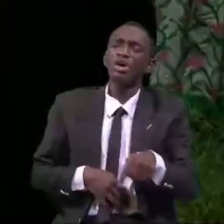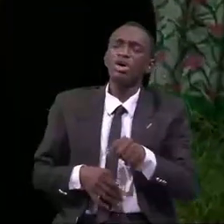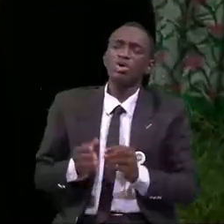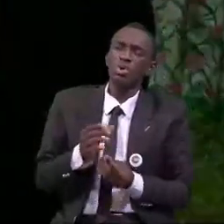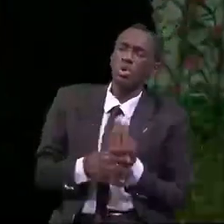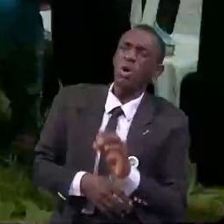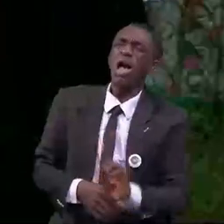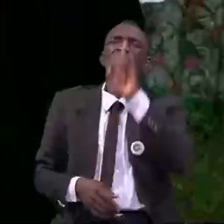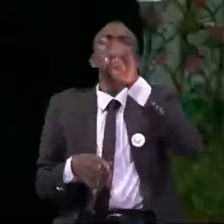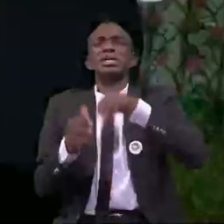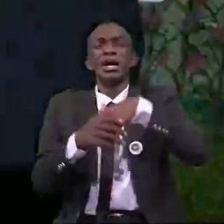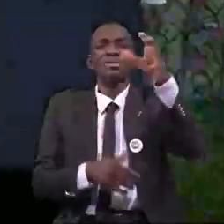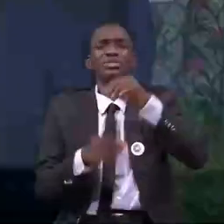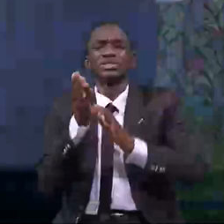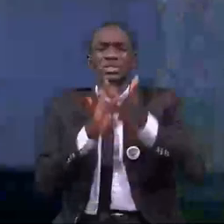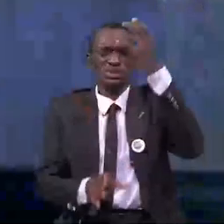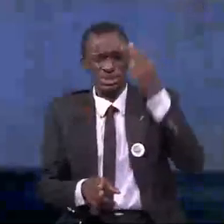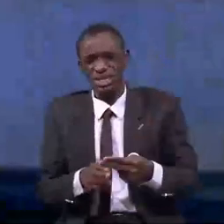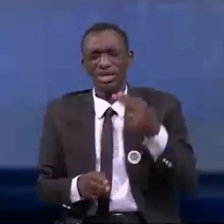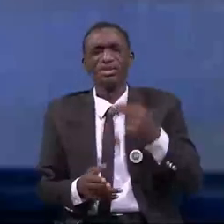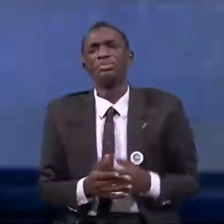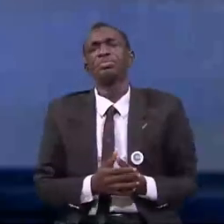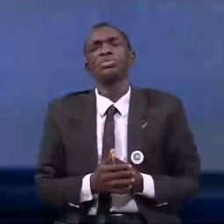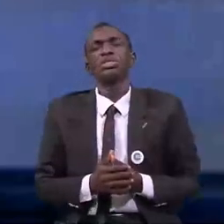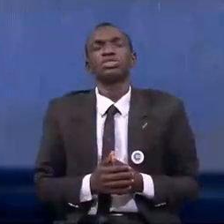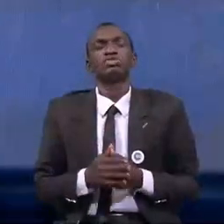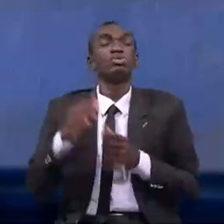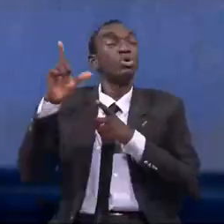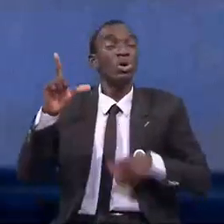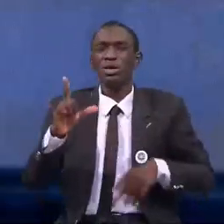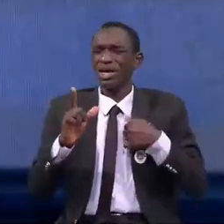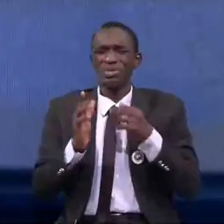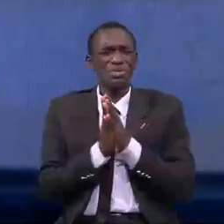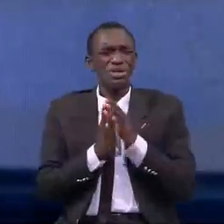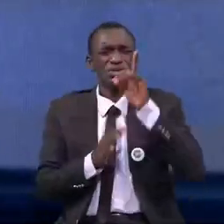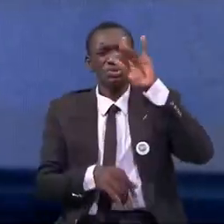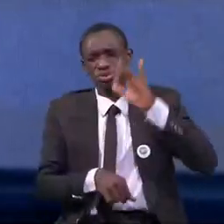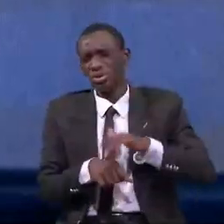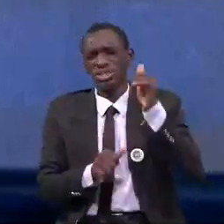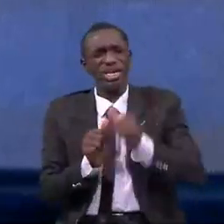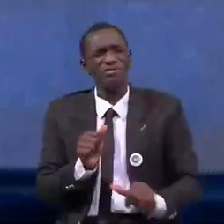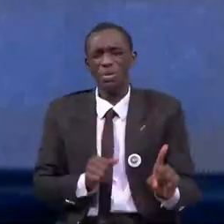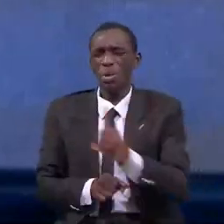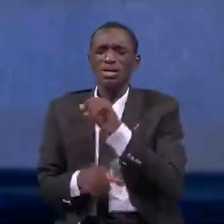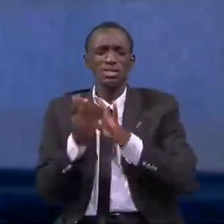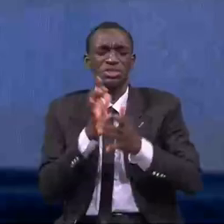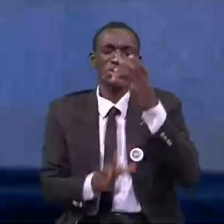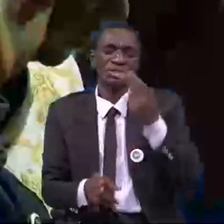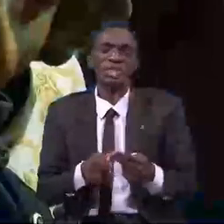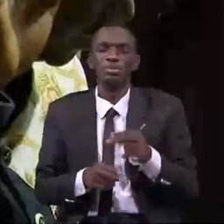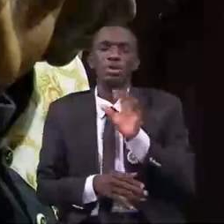se normalise au nom de Jésus seur je prie que tu touches tout le